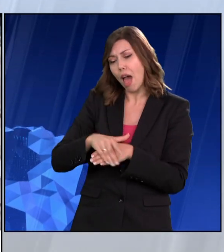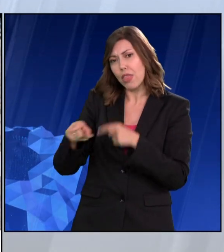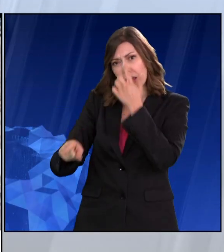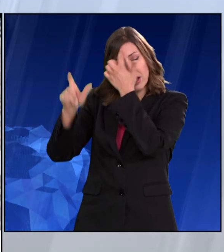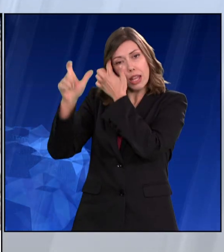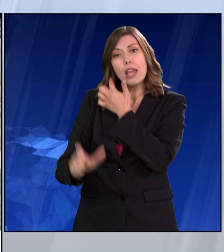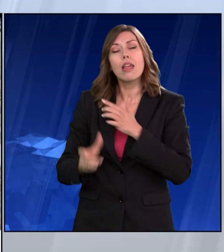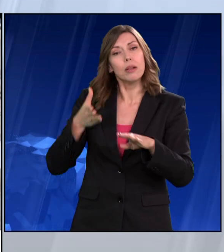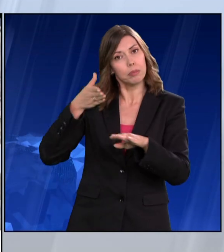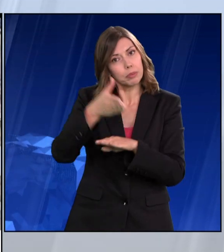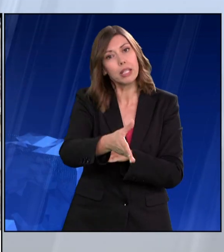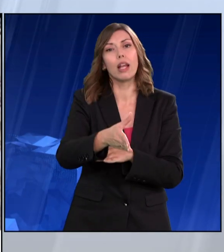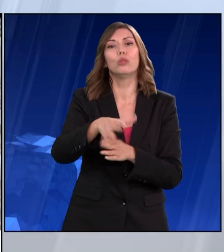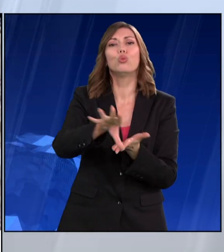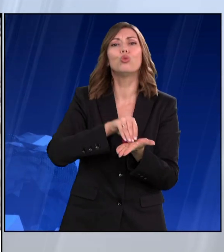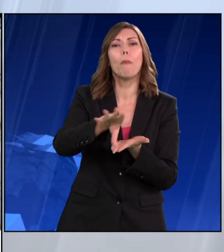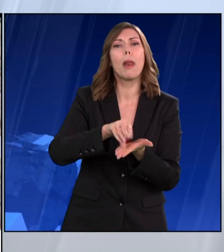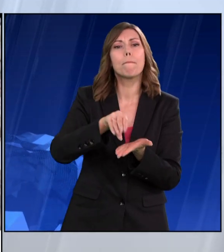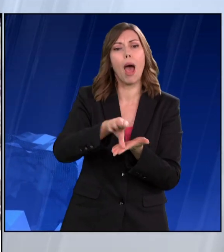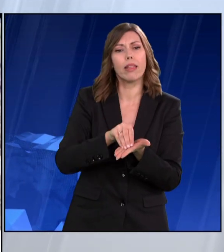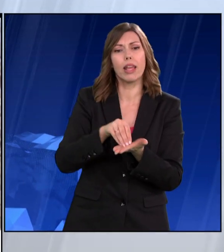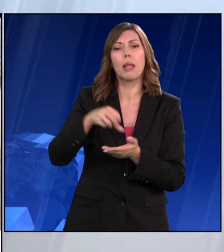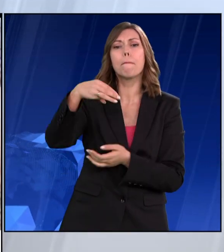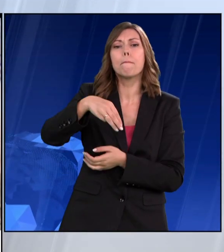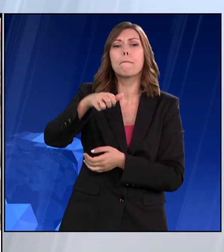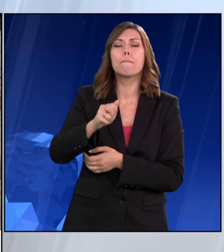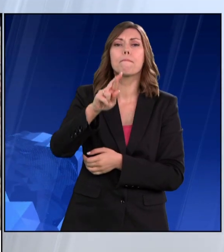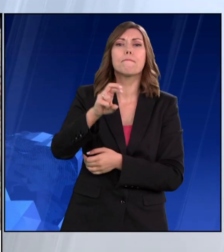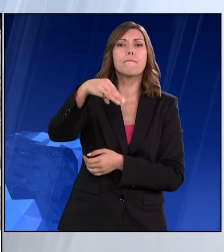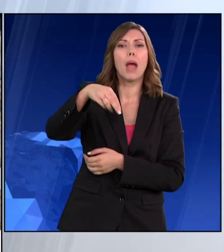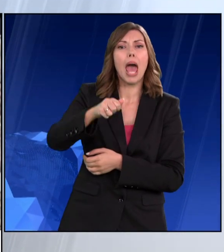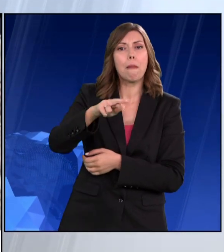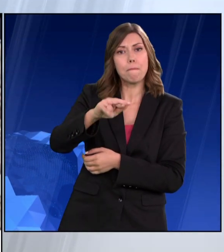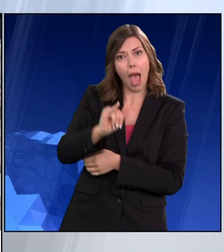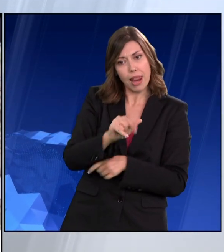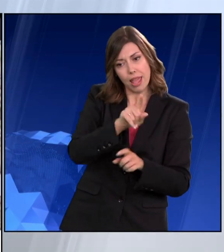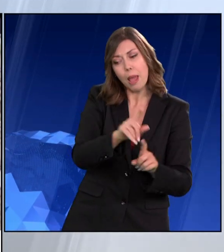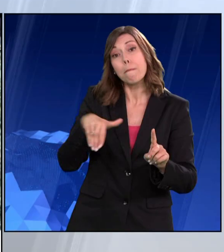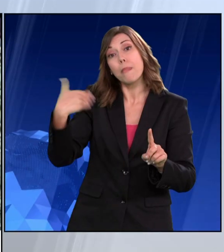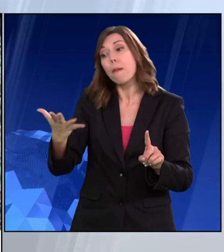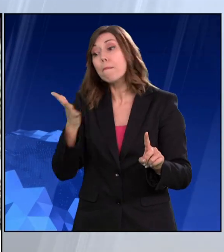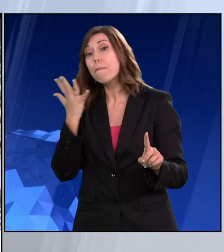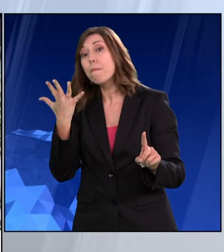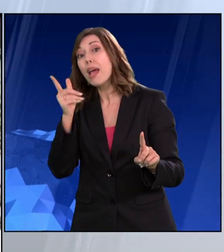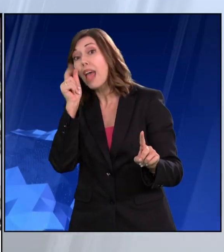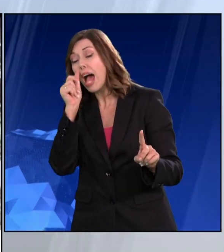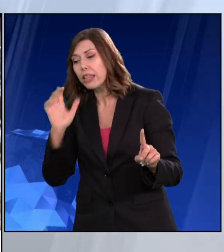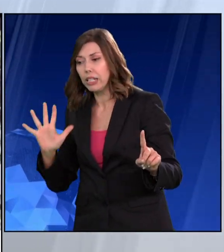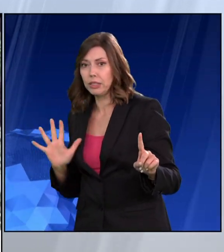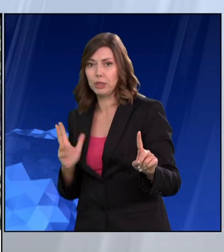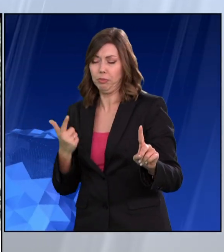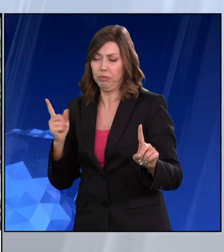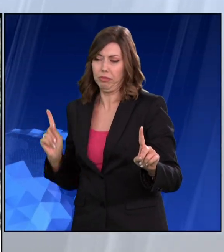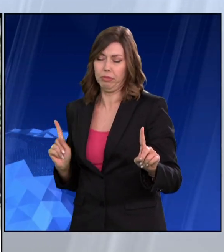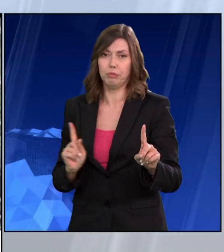στην περιοχή Μαρμάρι, όπου λίγο αργότερα κατέφτασε μία παρέα 5 ανδρών. Η ίδια έφυγε από εκεί επιβιβαζόμενη στο μηχανάκι που